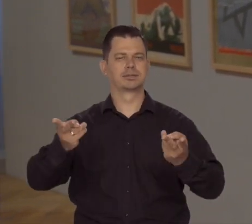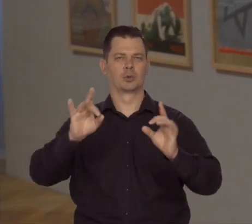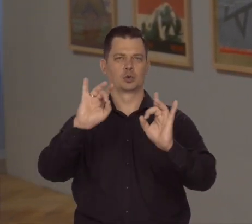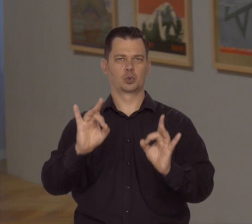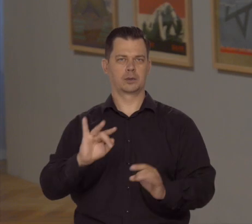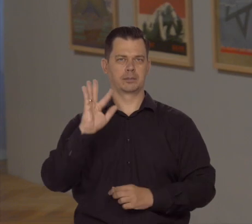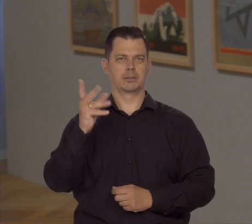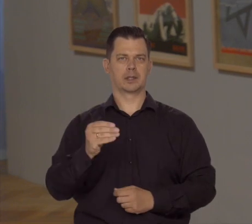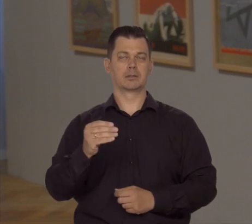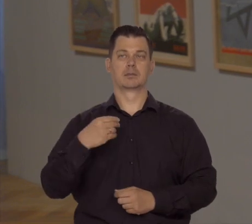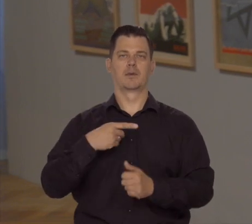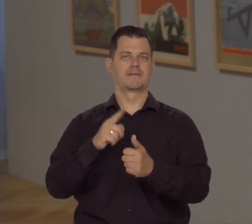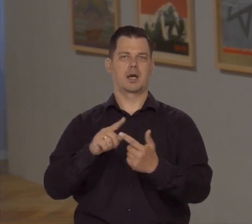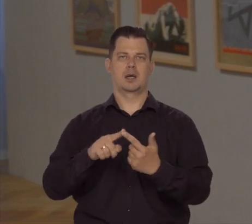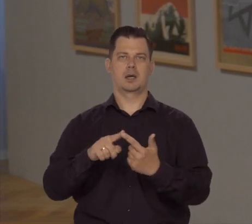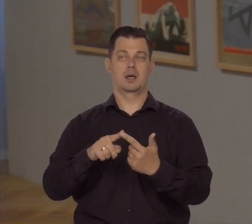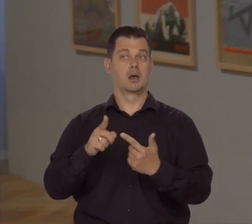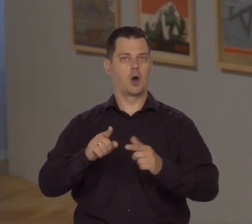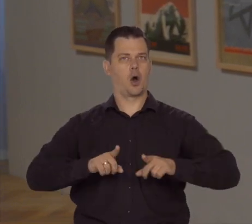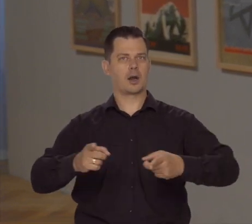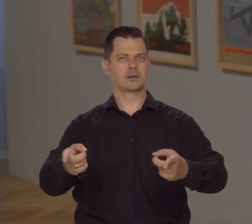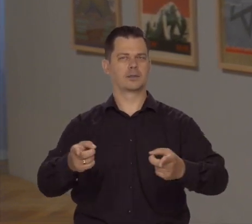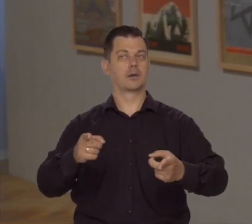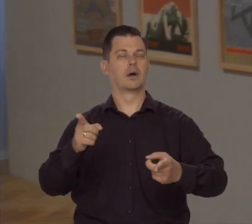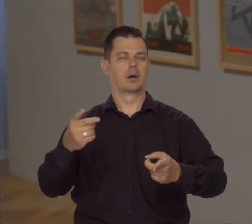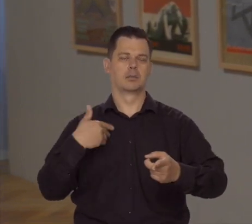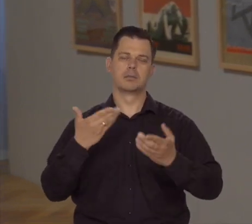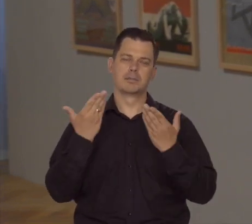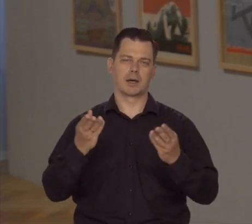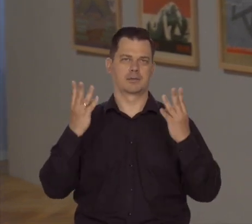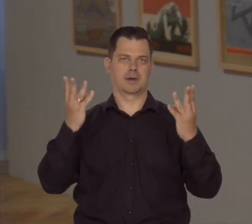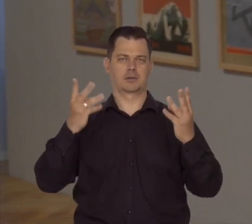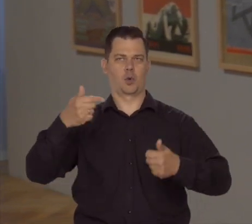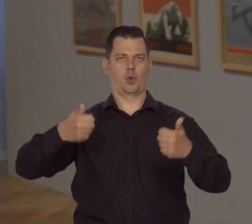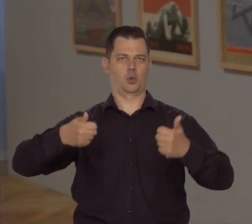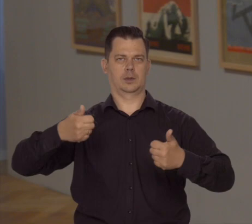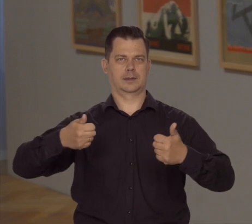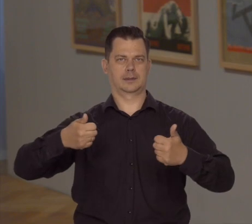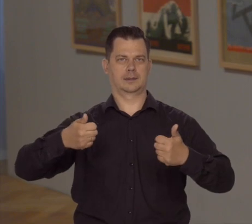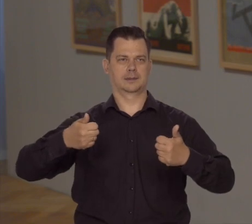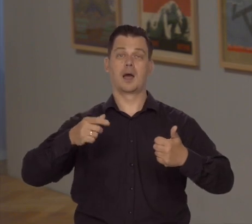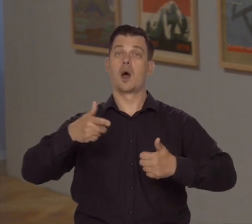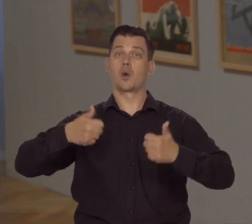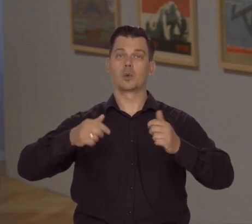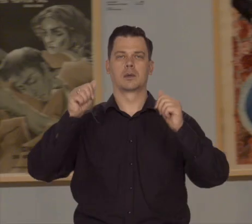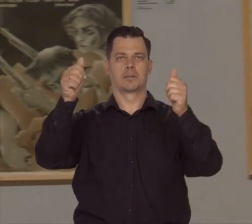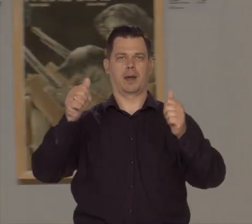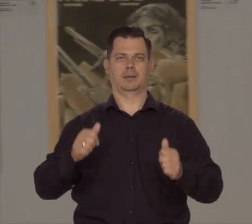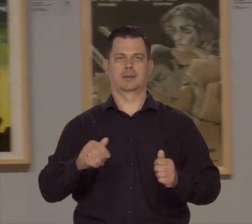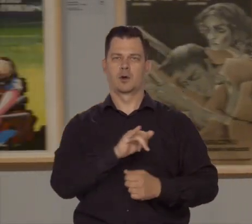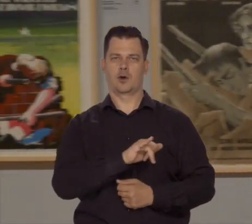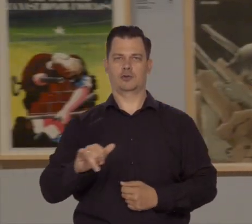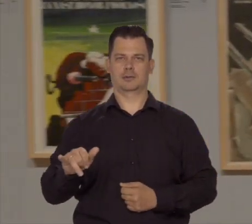Pięknych, zorganizowało dwa pozornie nieznaczące, ale jednak bardzo ważne konkursy. Konkursy na